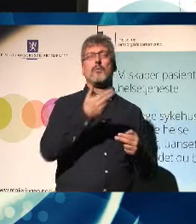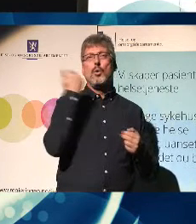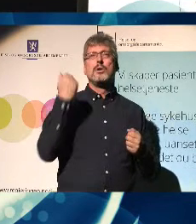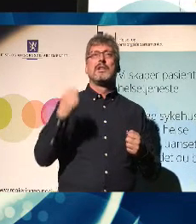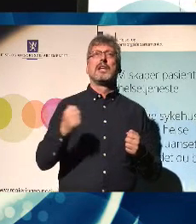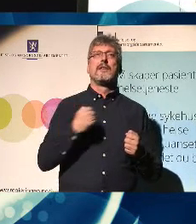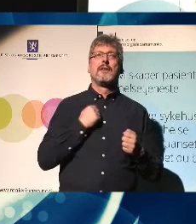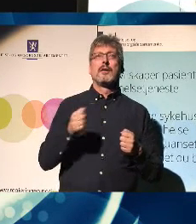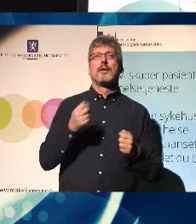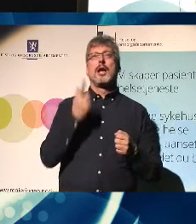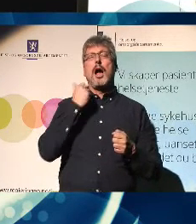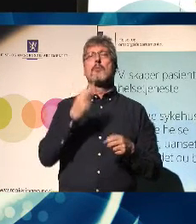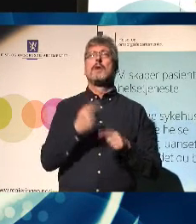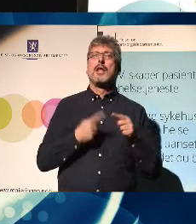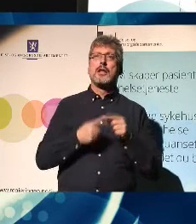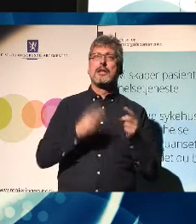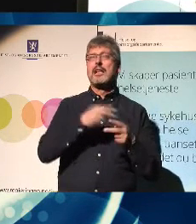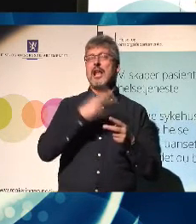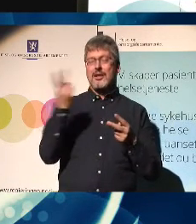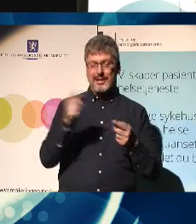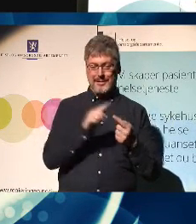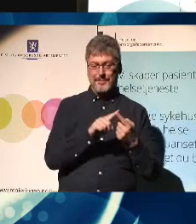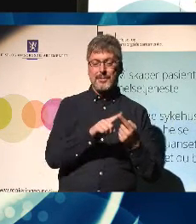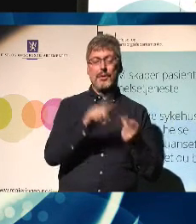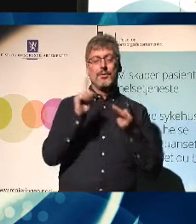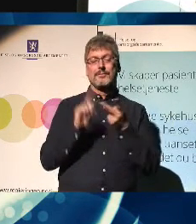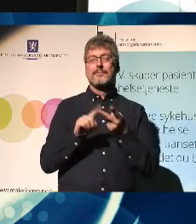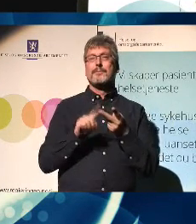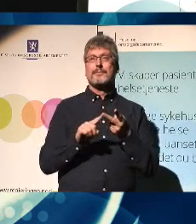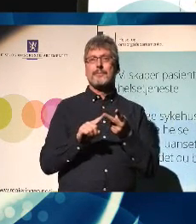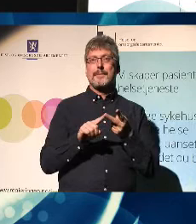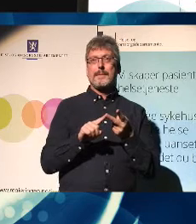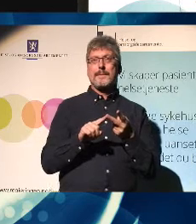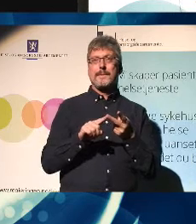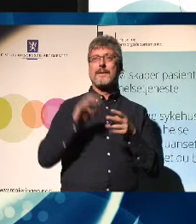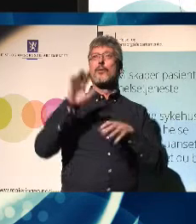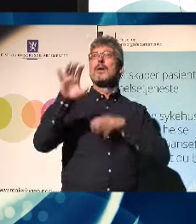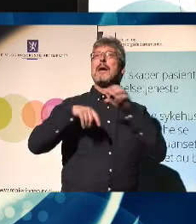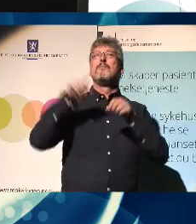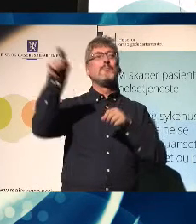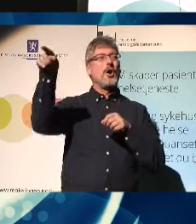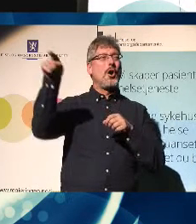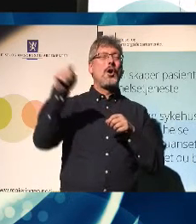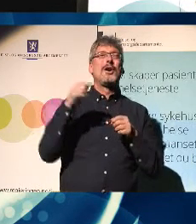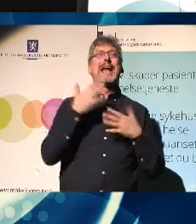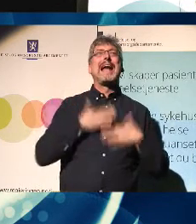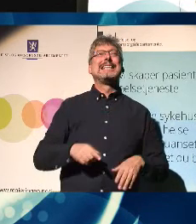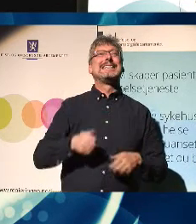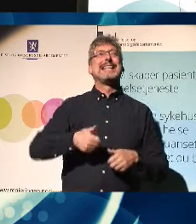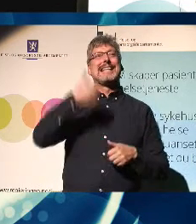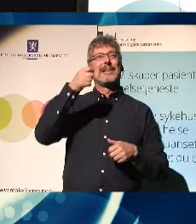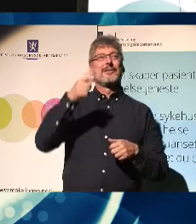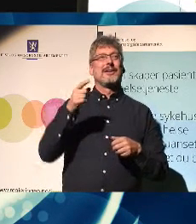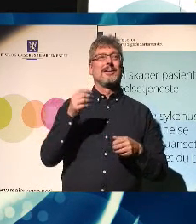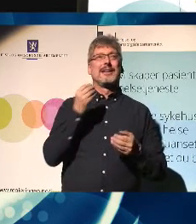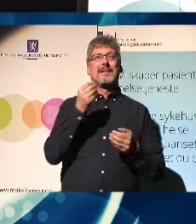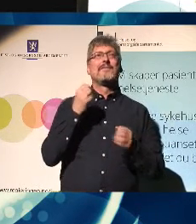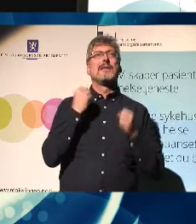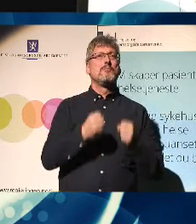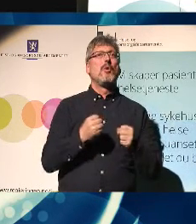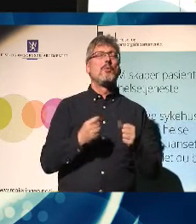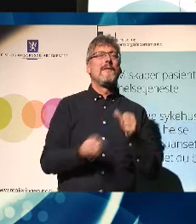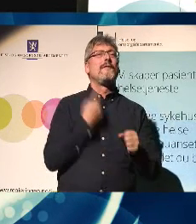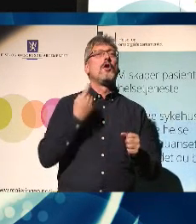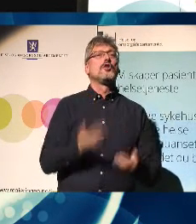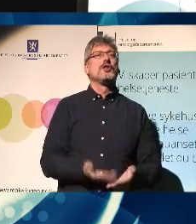eller andre. Og råd nummer to, der går jeg Bjørn helsedirektør litt i næringen, men det at vi må gå på førstehjelpskurs. Det gjelder